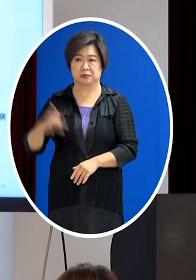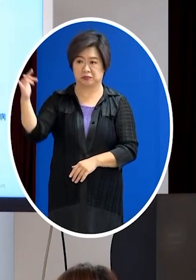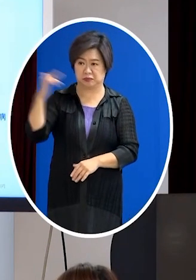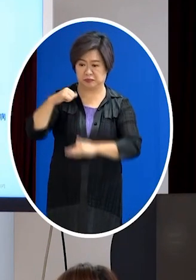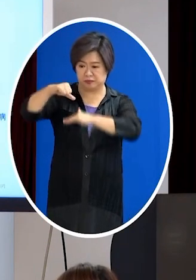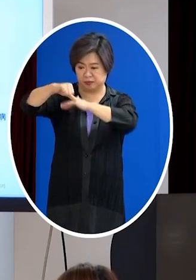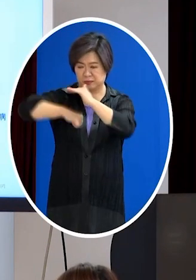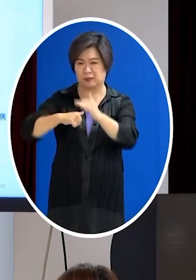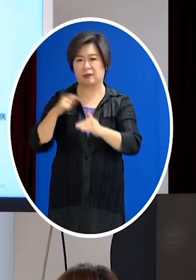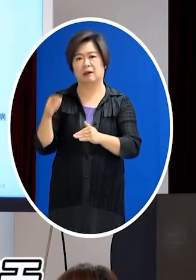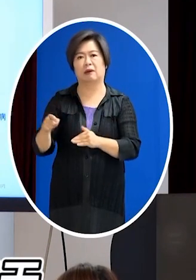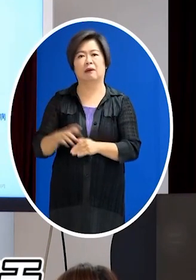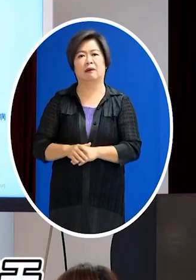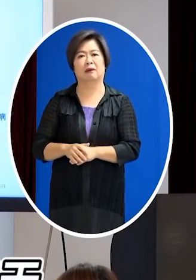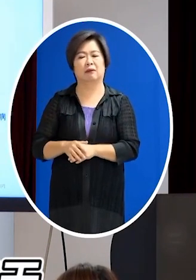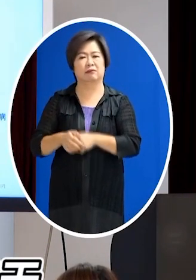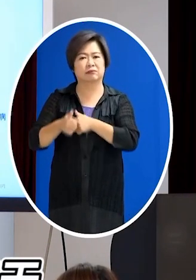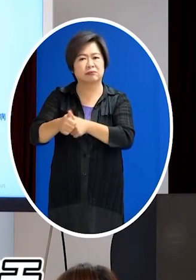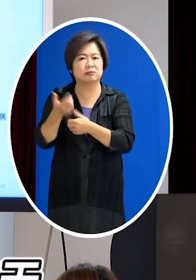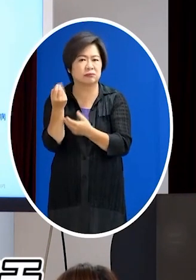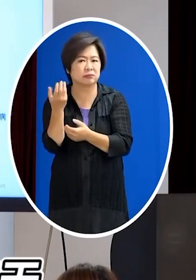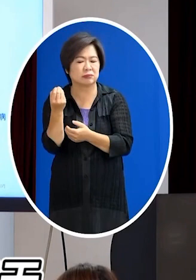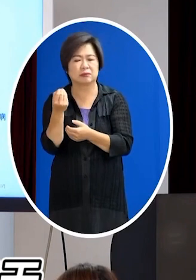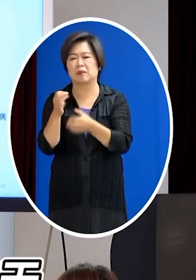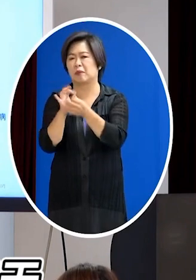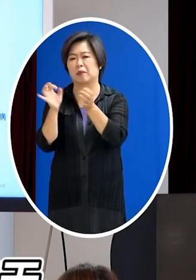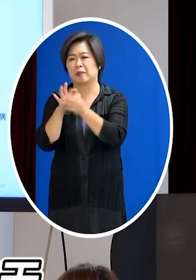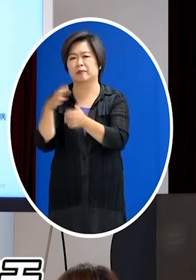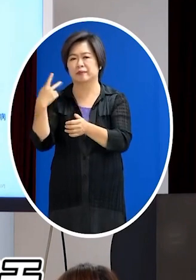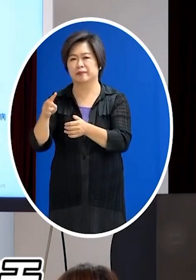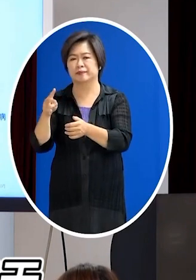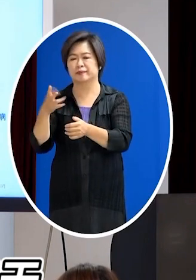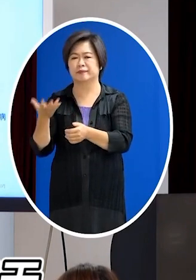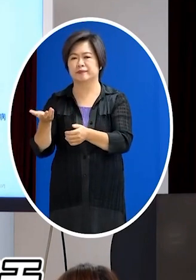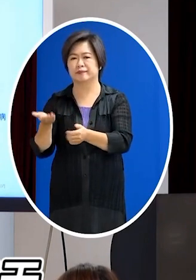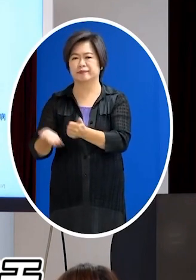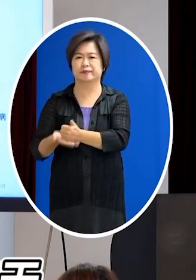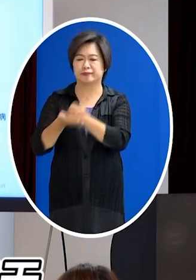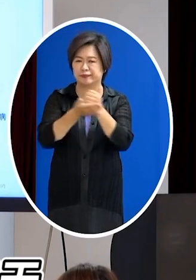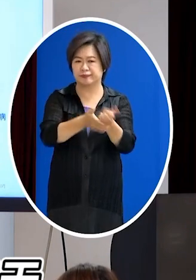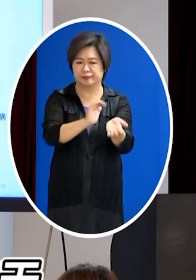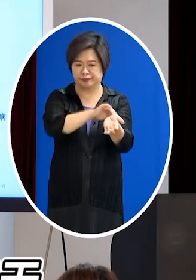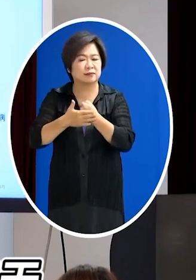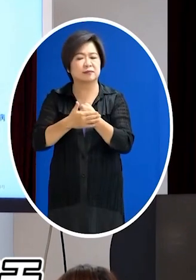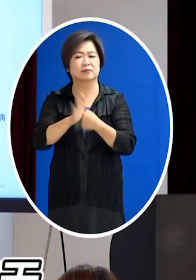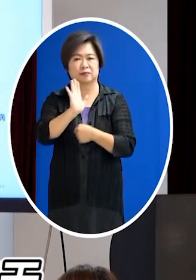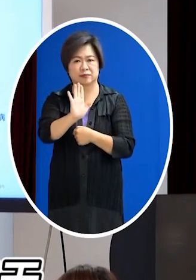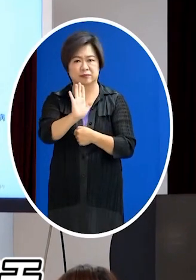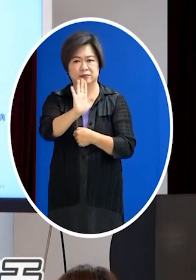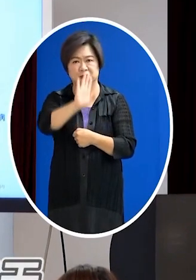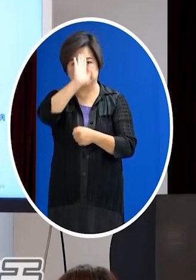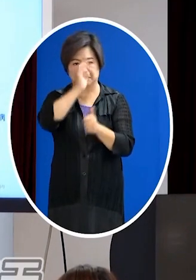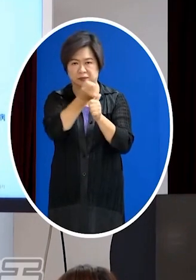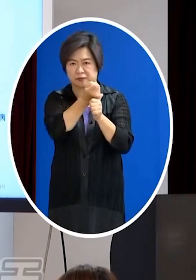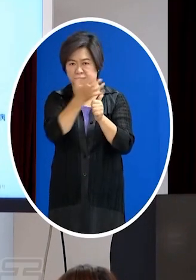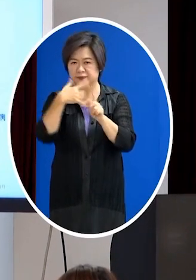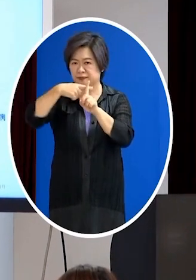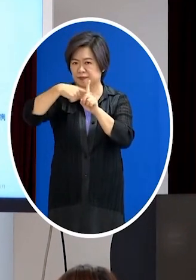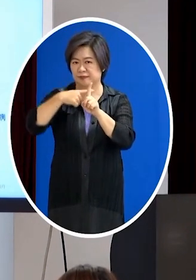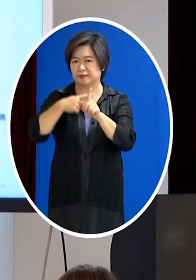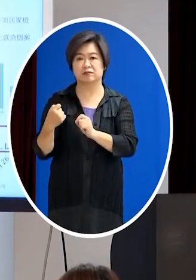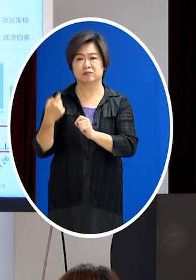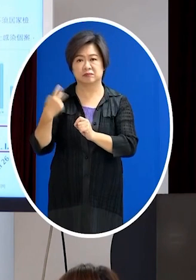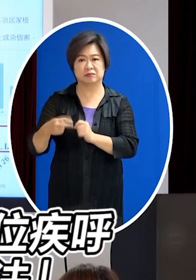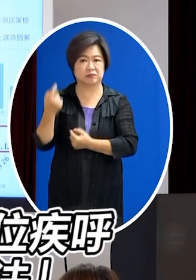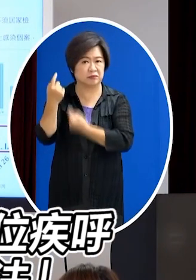的时候，那也可以在我们的医疗或是我们的检验可以承受的范围之内，把这传染的可能性降到